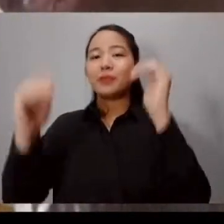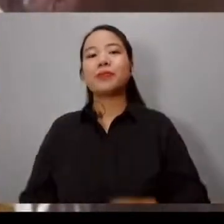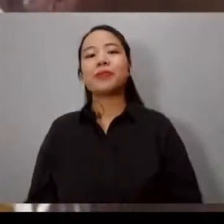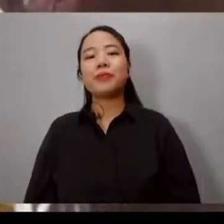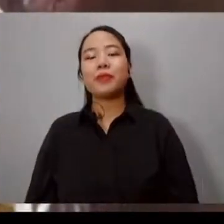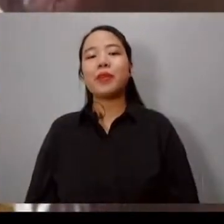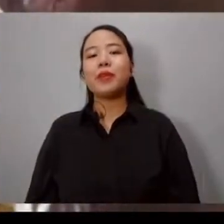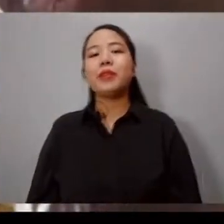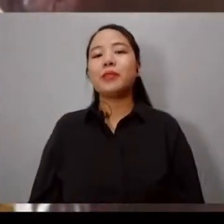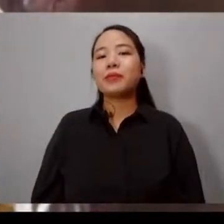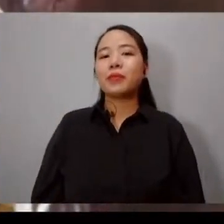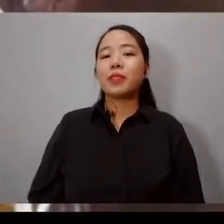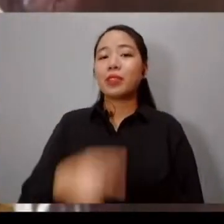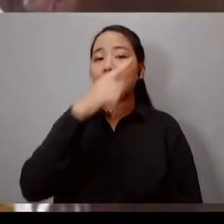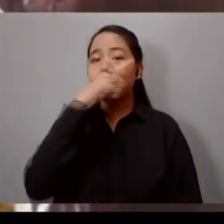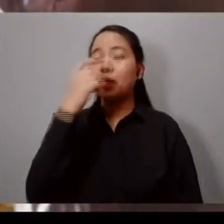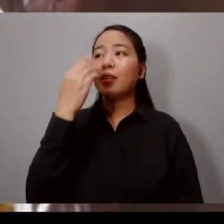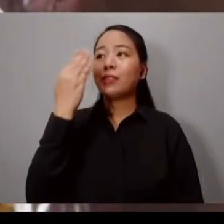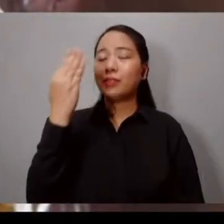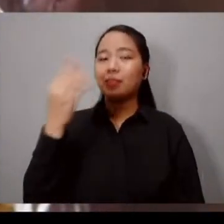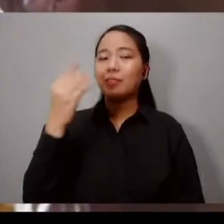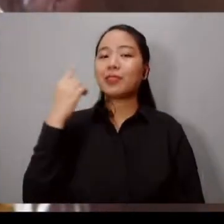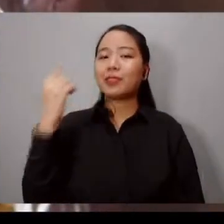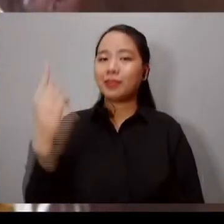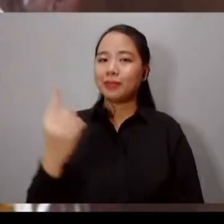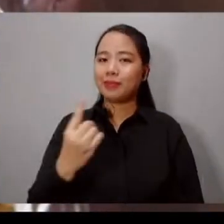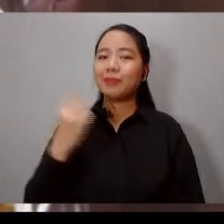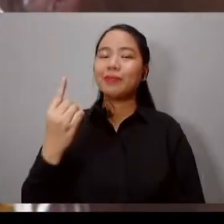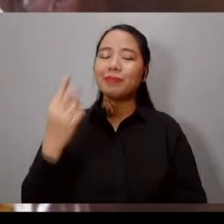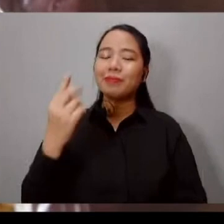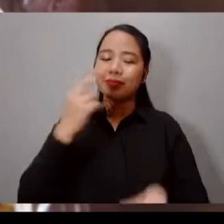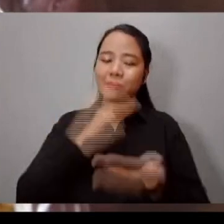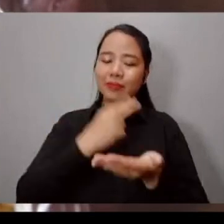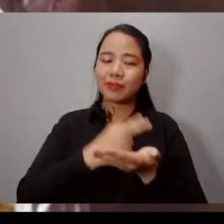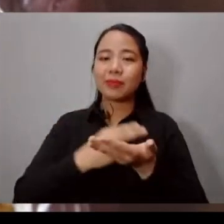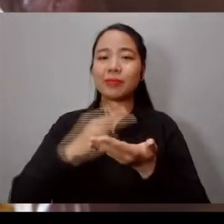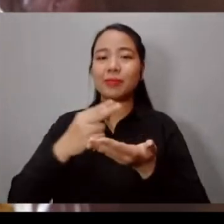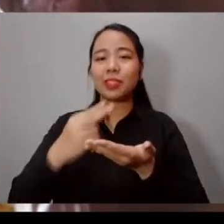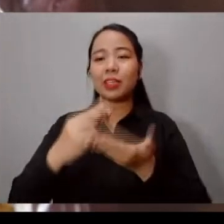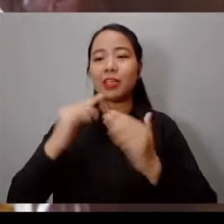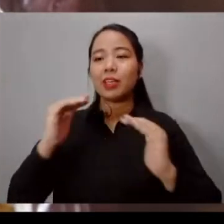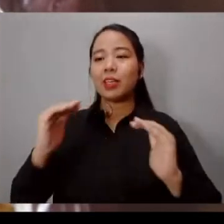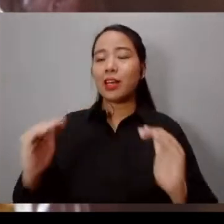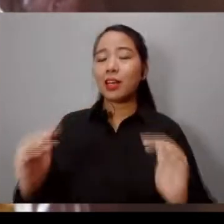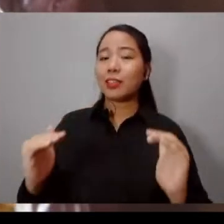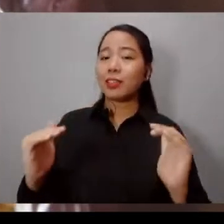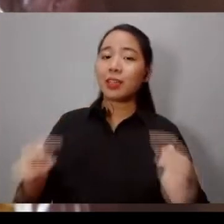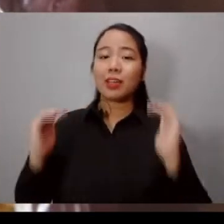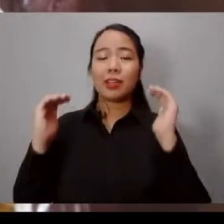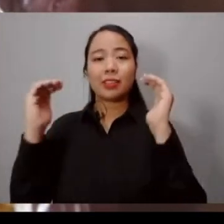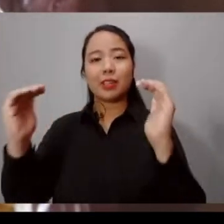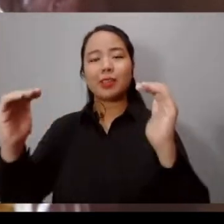asan, sapagkat ikaw lamang ang banal at ang